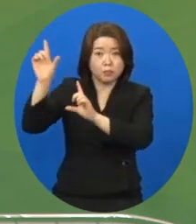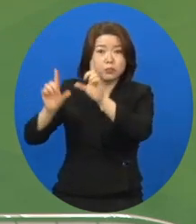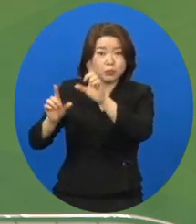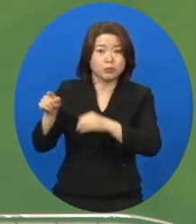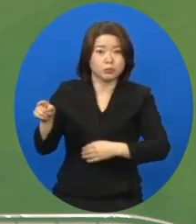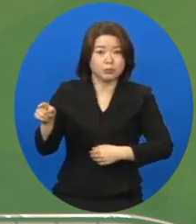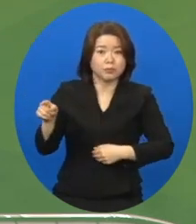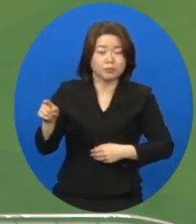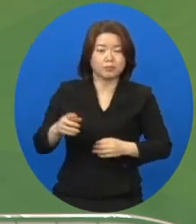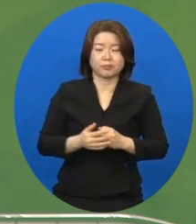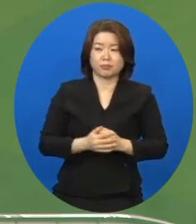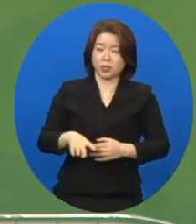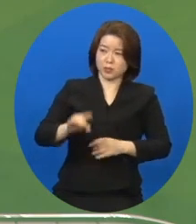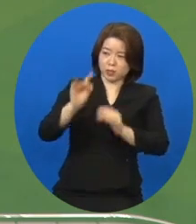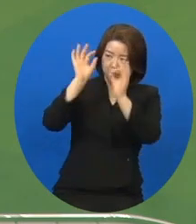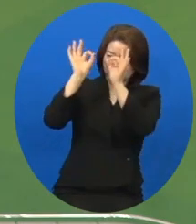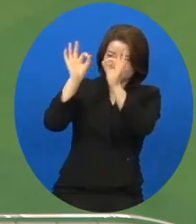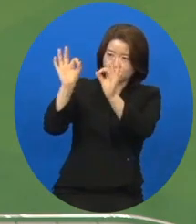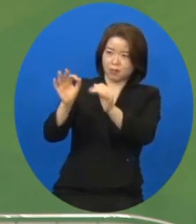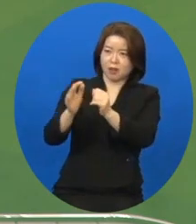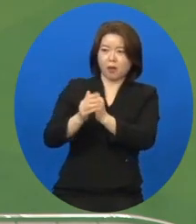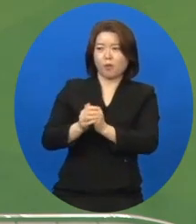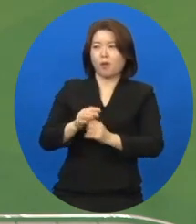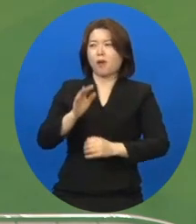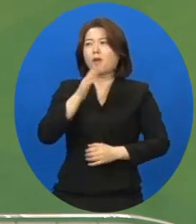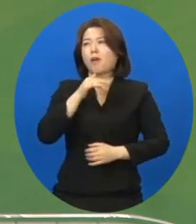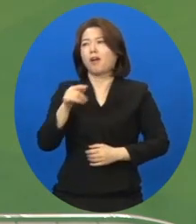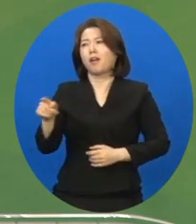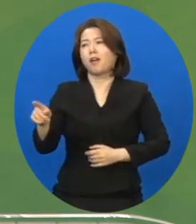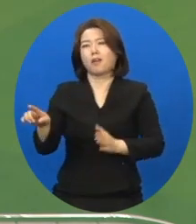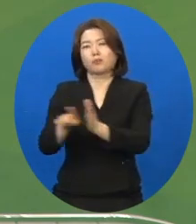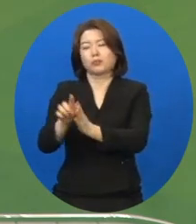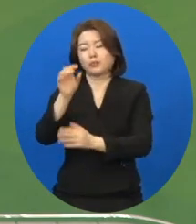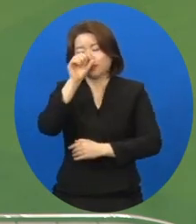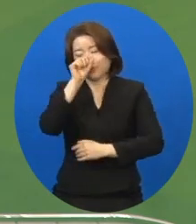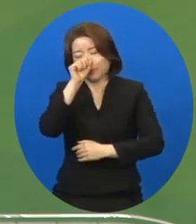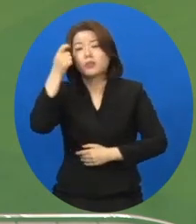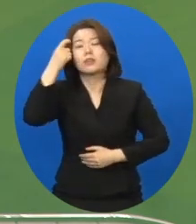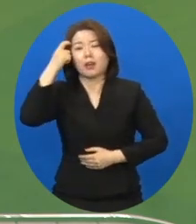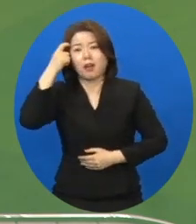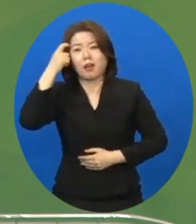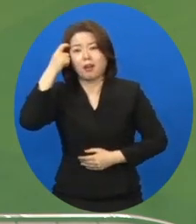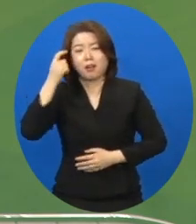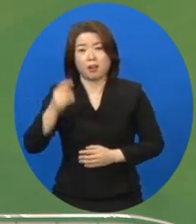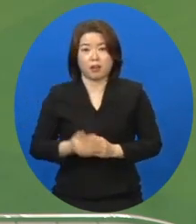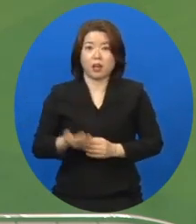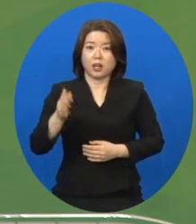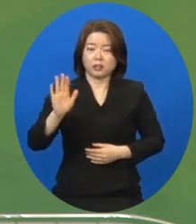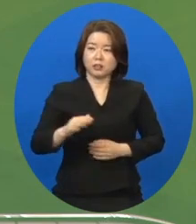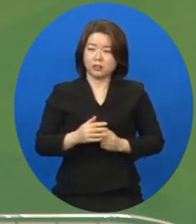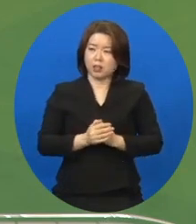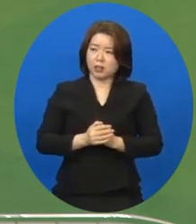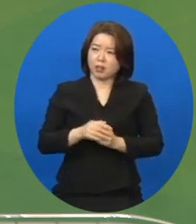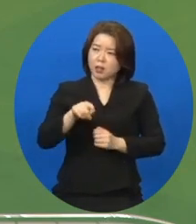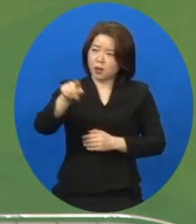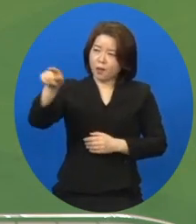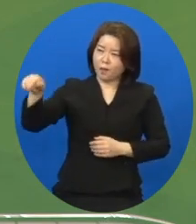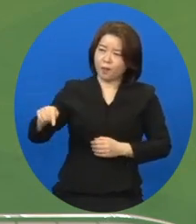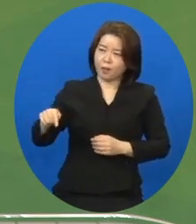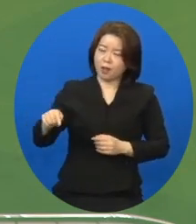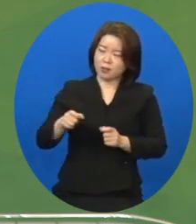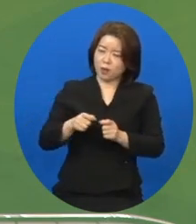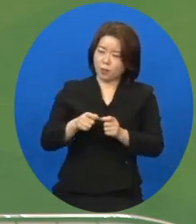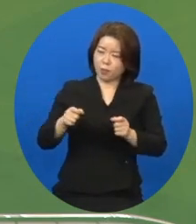처음에는 너무너무 믿음이 좋은 줄 생각했대요. 그런데 가만히 그들과 함께 지내면서